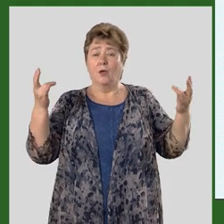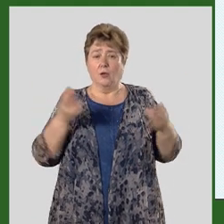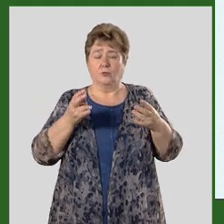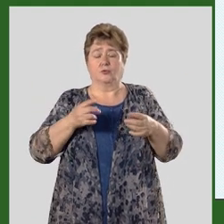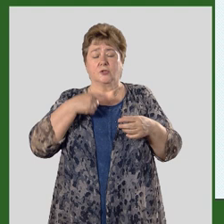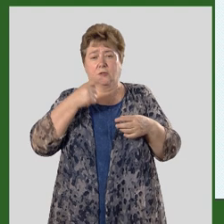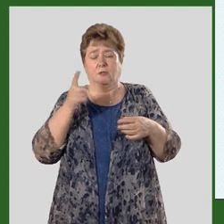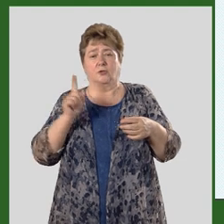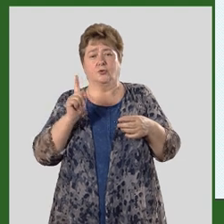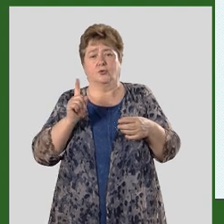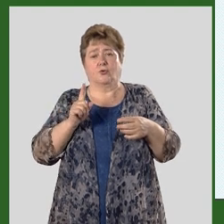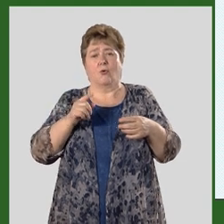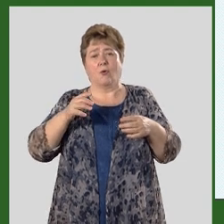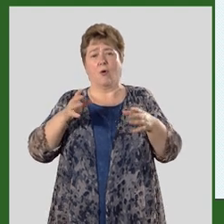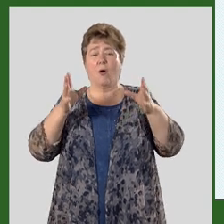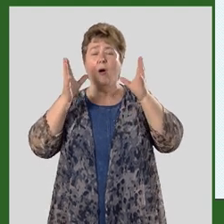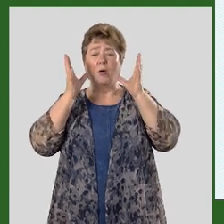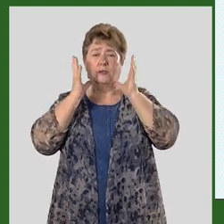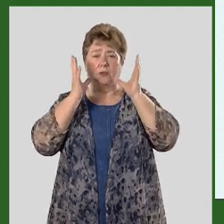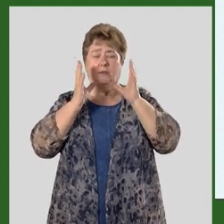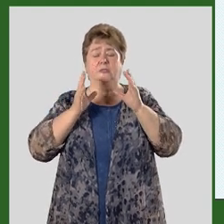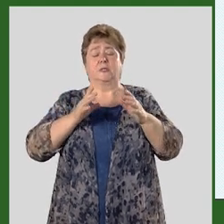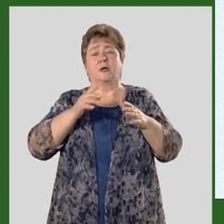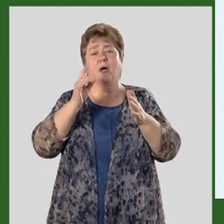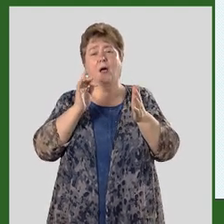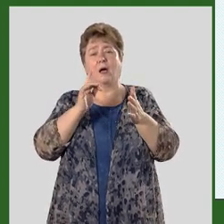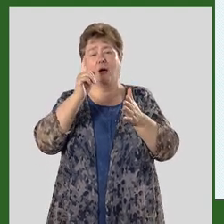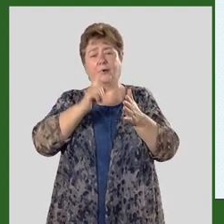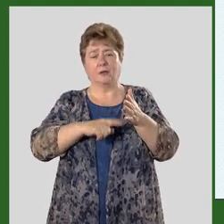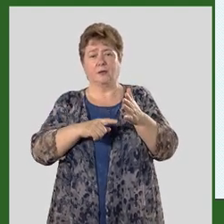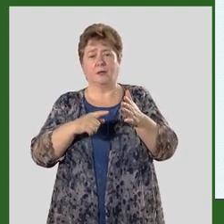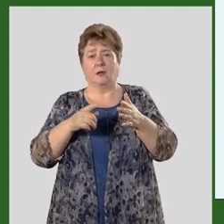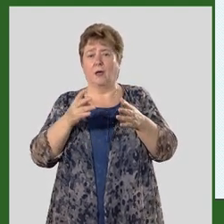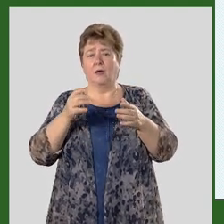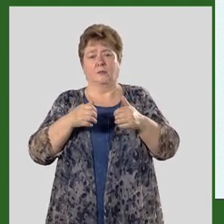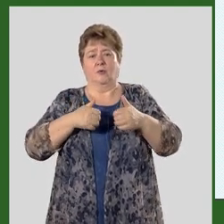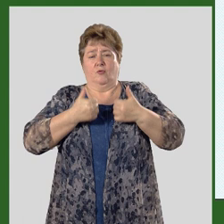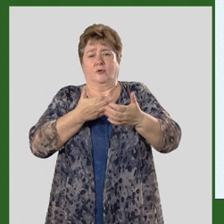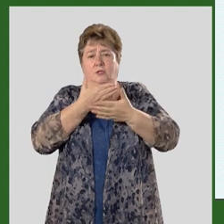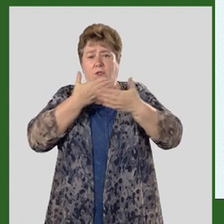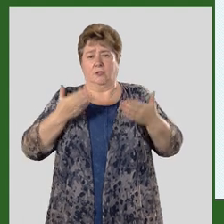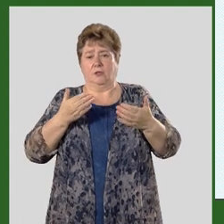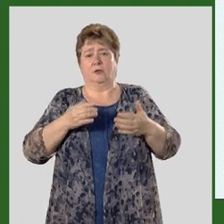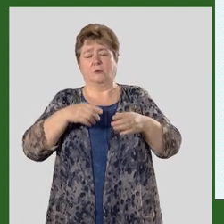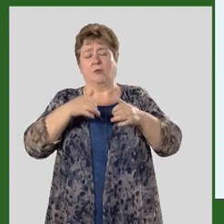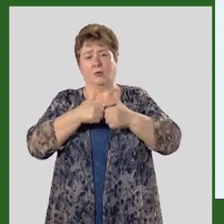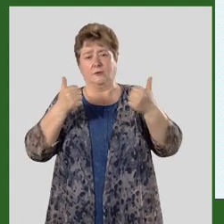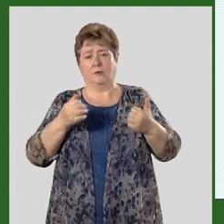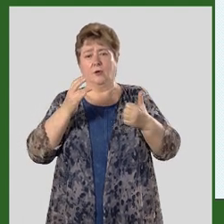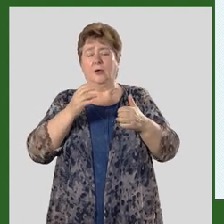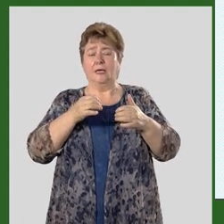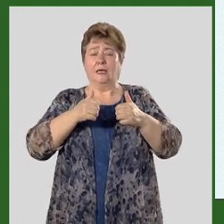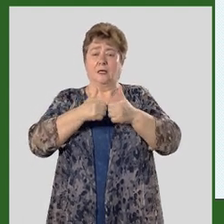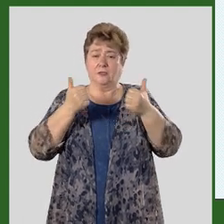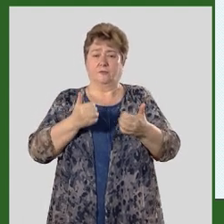Необходимо отметить, что исламская религия не поощряет разводы. В связи с этим число разводов